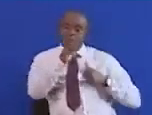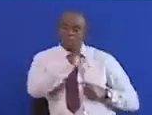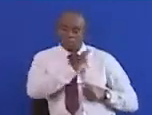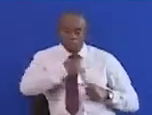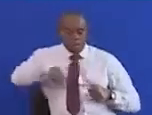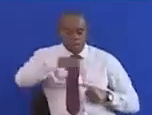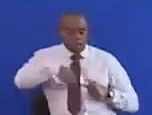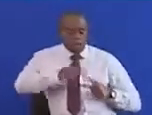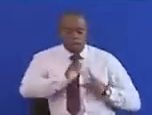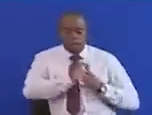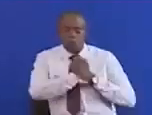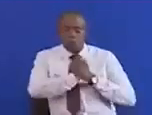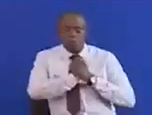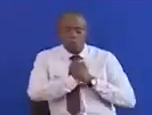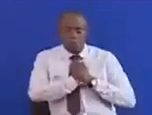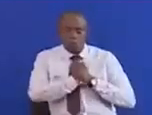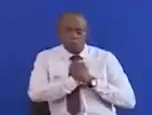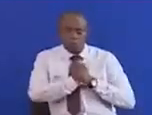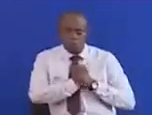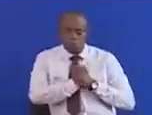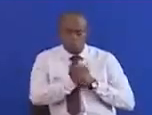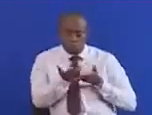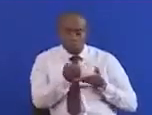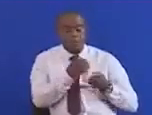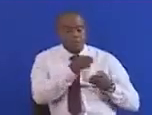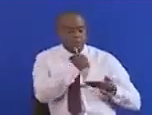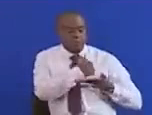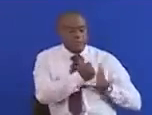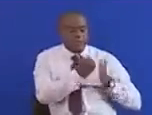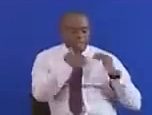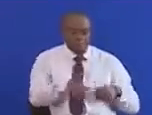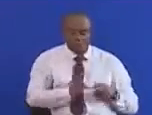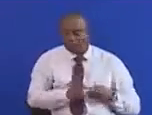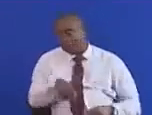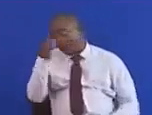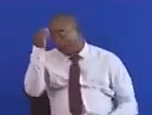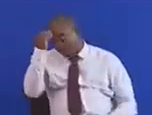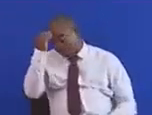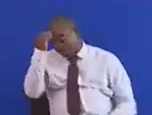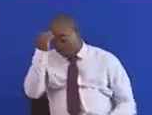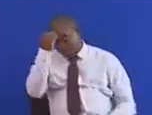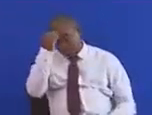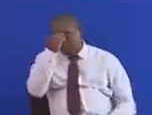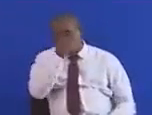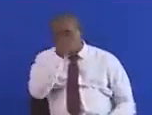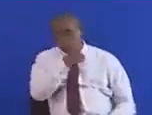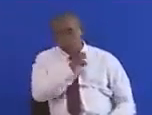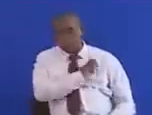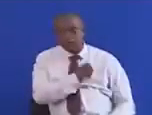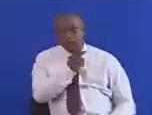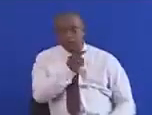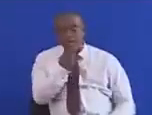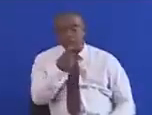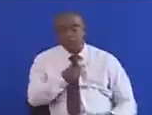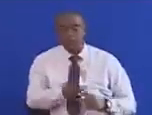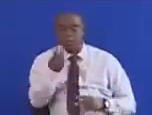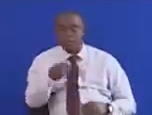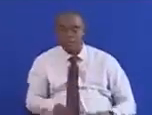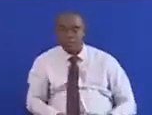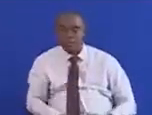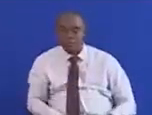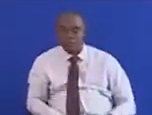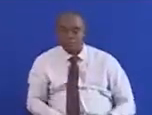tunashukuru, ya afya na elimu 21,200. Sasa katika 306,000